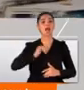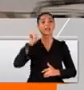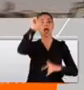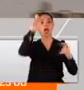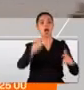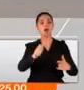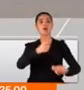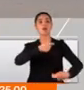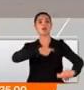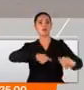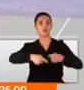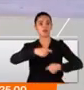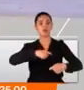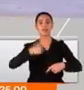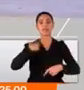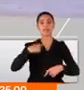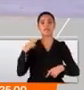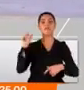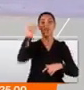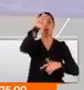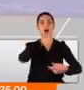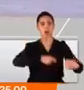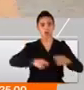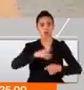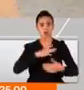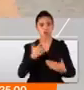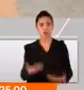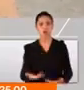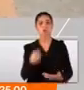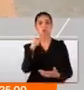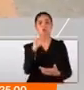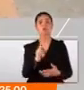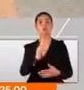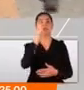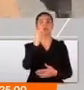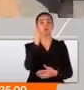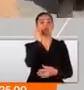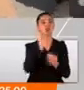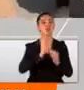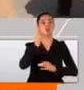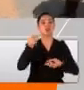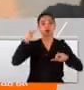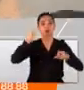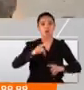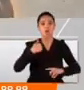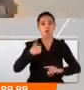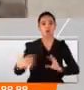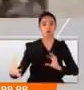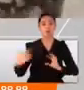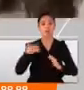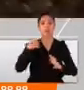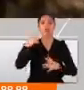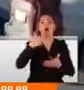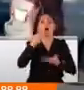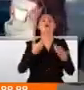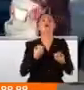havalimanını işletiyor, sivil havalimanını işletiyor ama buna rağmen 72 kişi öldü. Buna biz bulaşırsak biz bunu